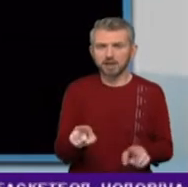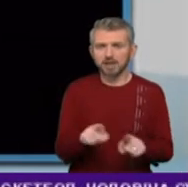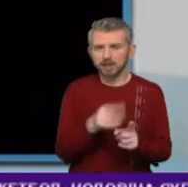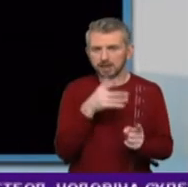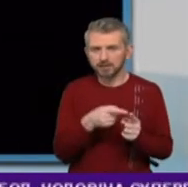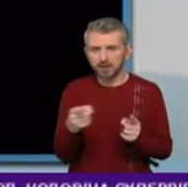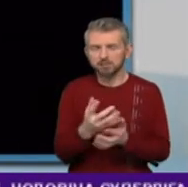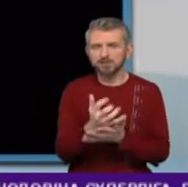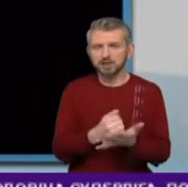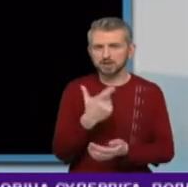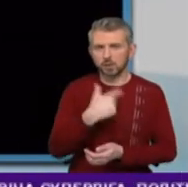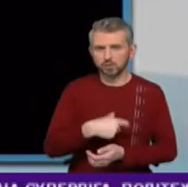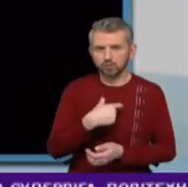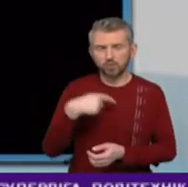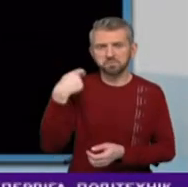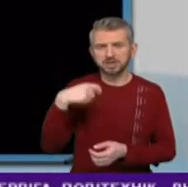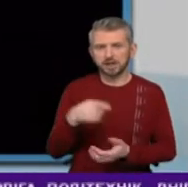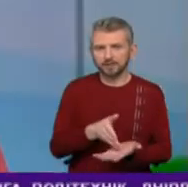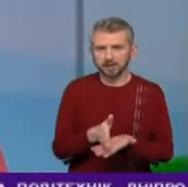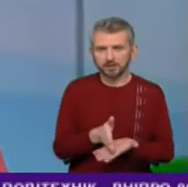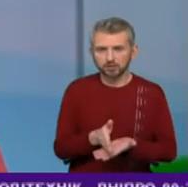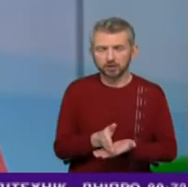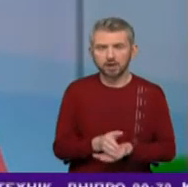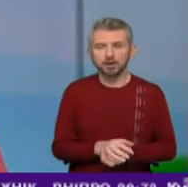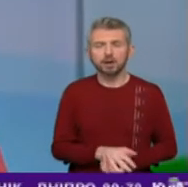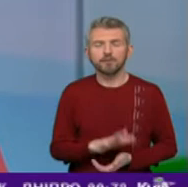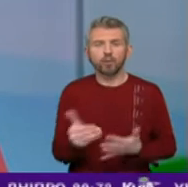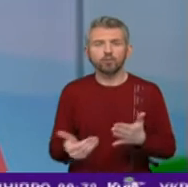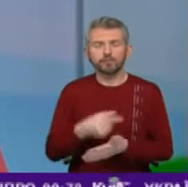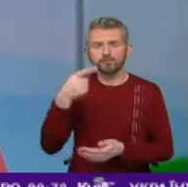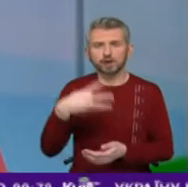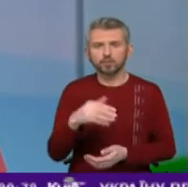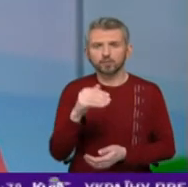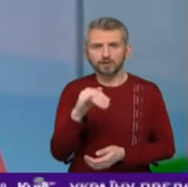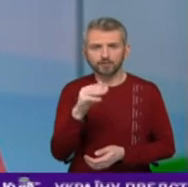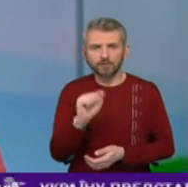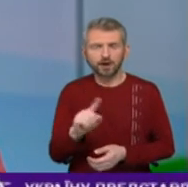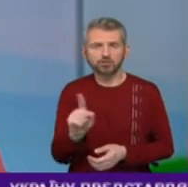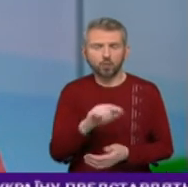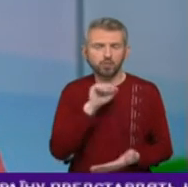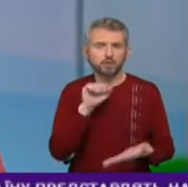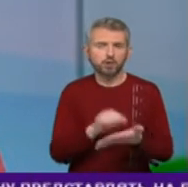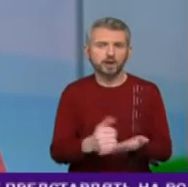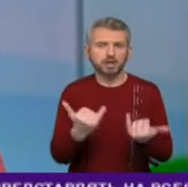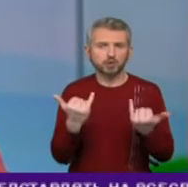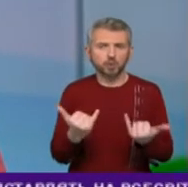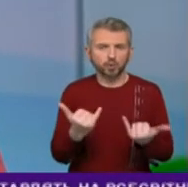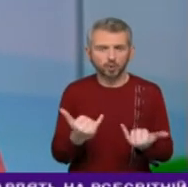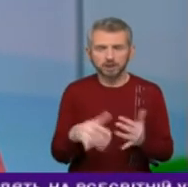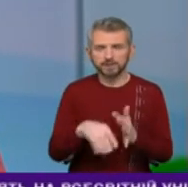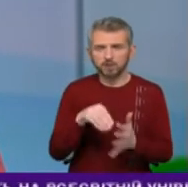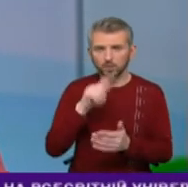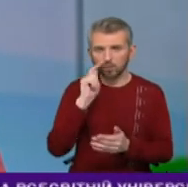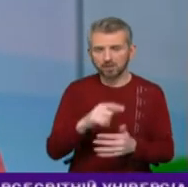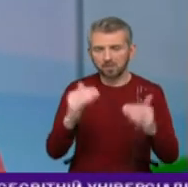термін зберіг за собою президентське крісло. В оновленому рейтингу FIFA, що опублікували сьогодні, збірна